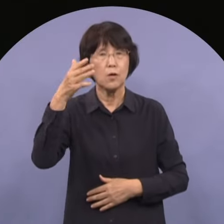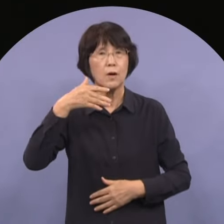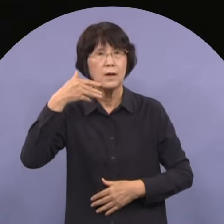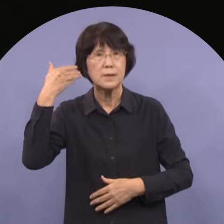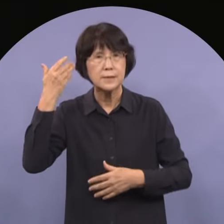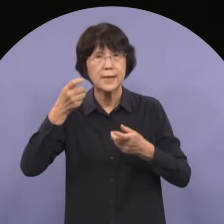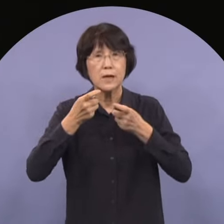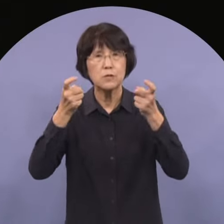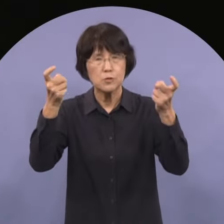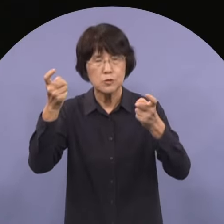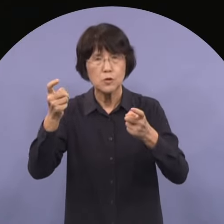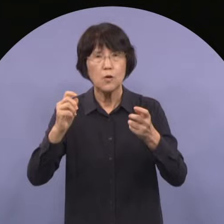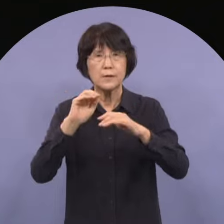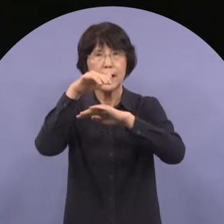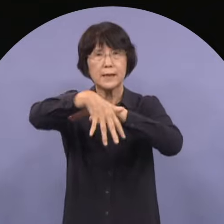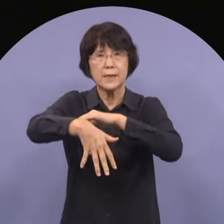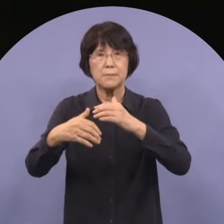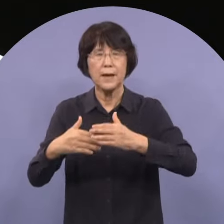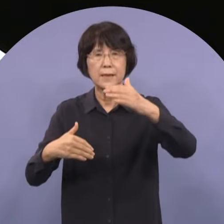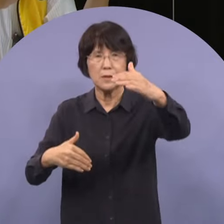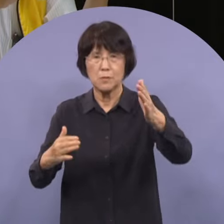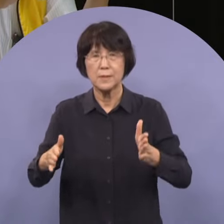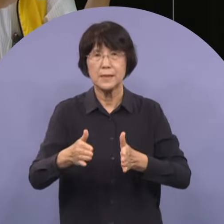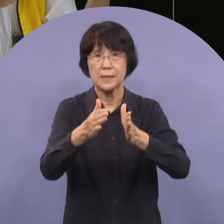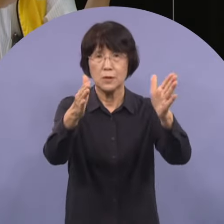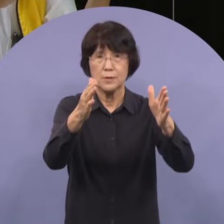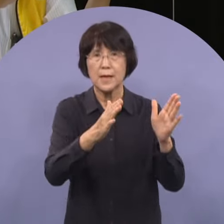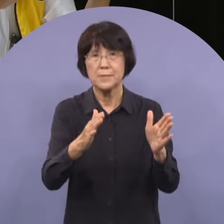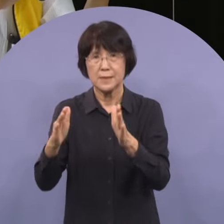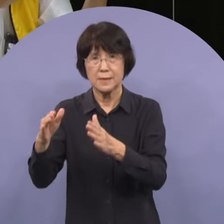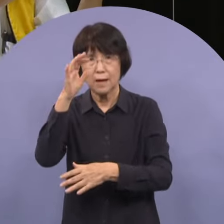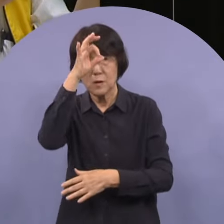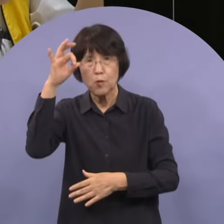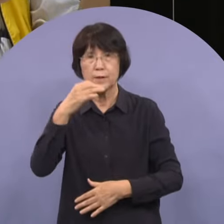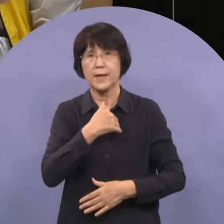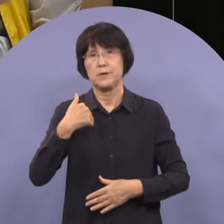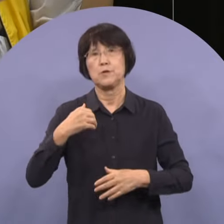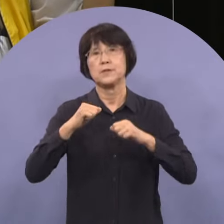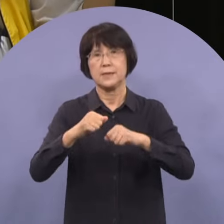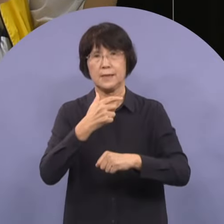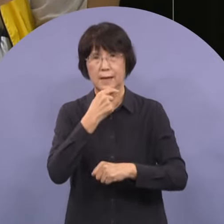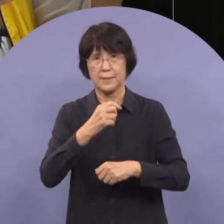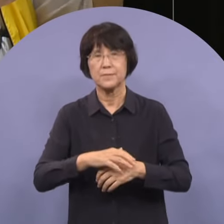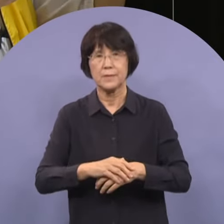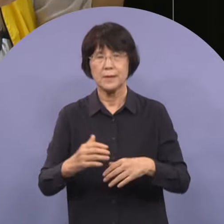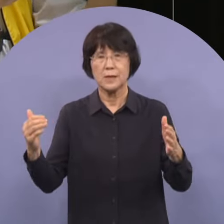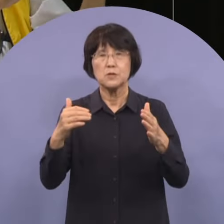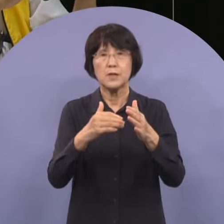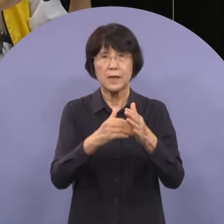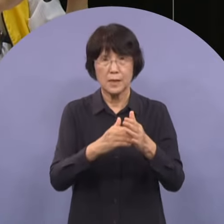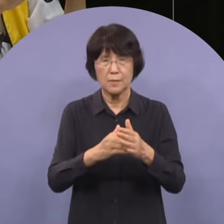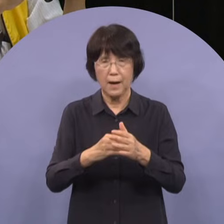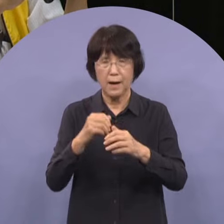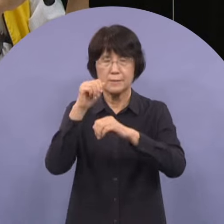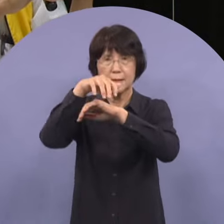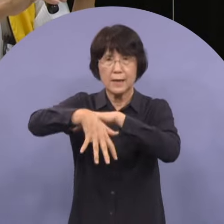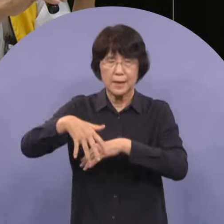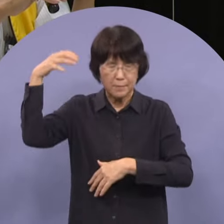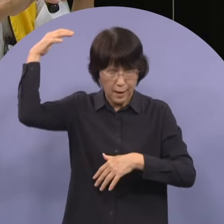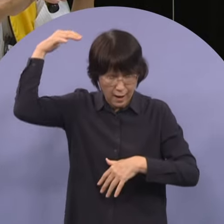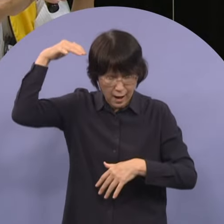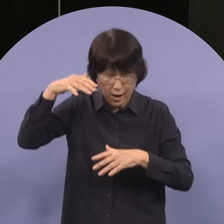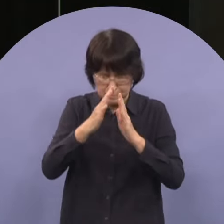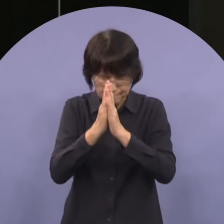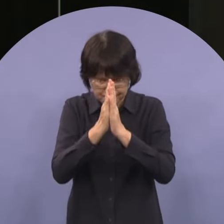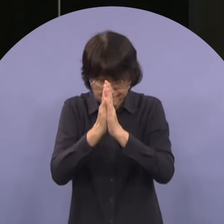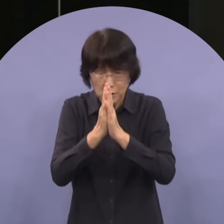までの散策路を整備し観光ができるようにしたい、最終的には滝行を復活させ、体